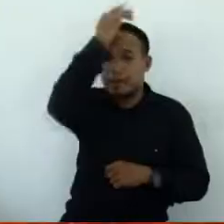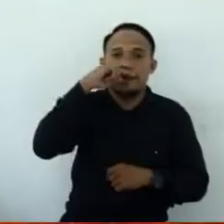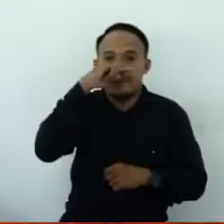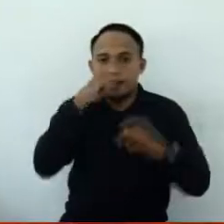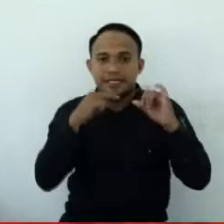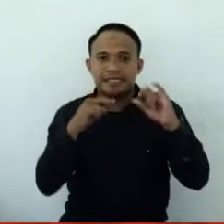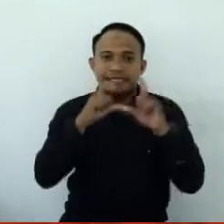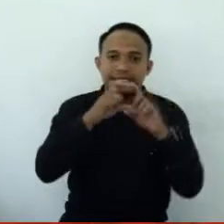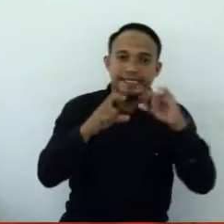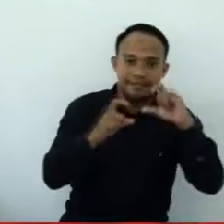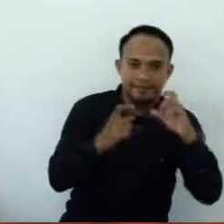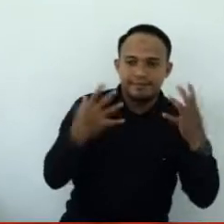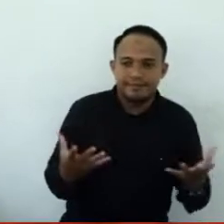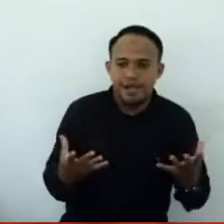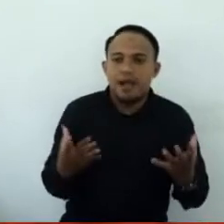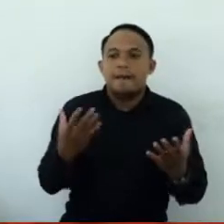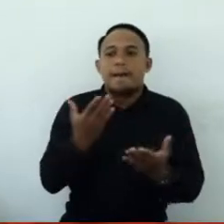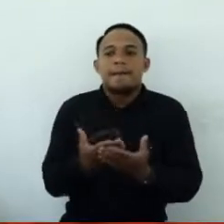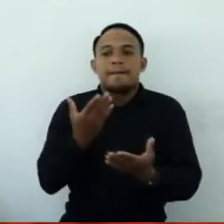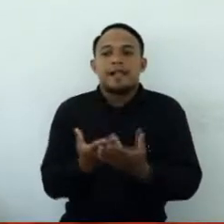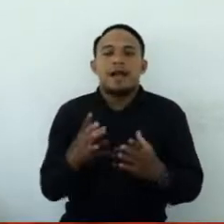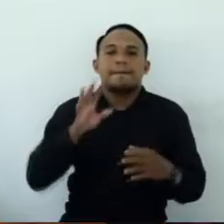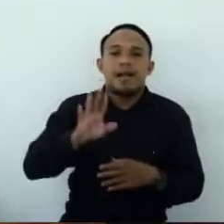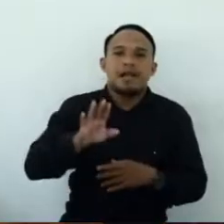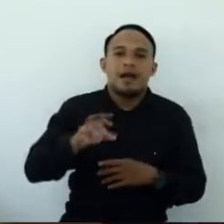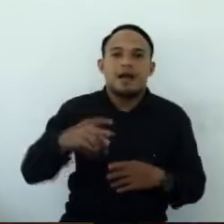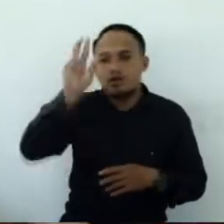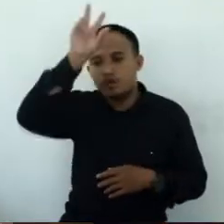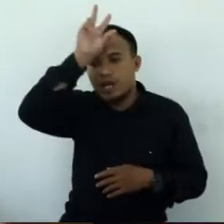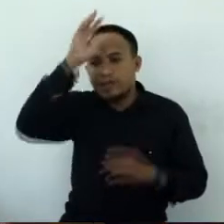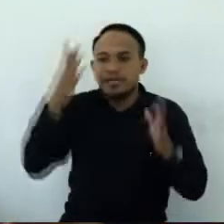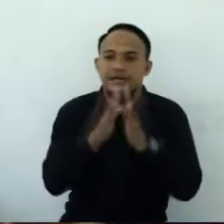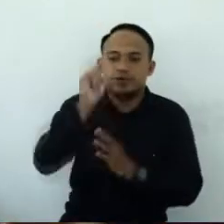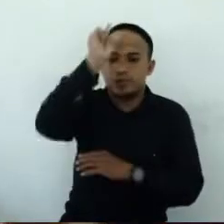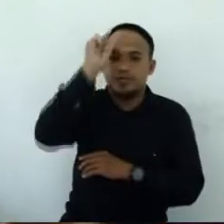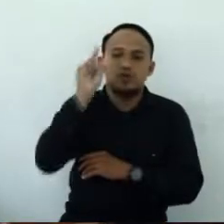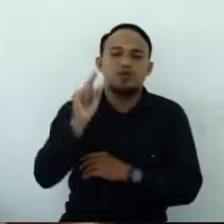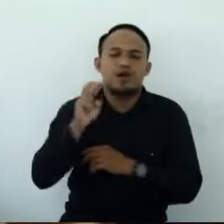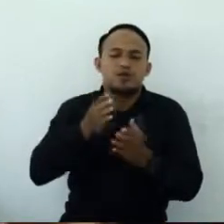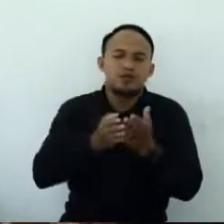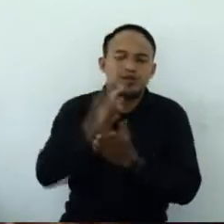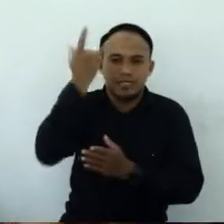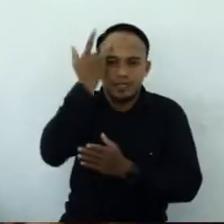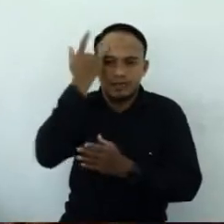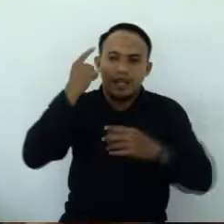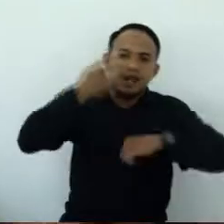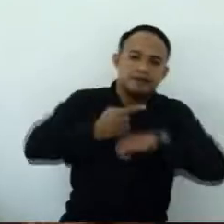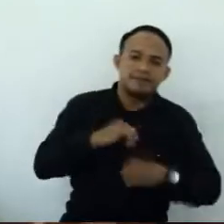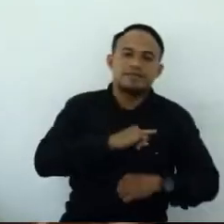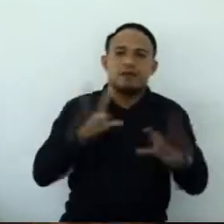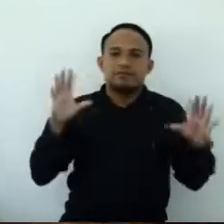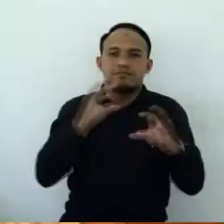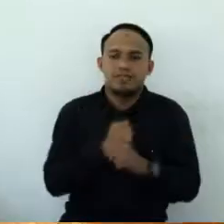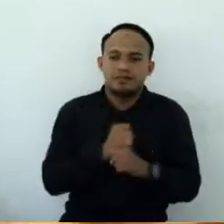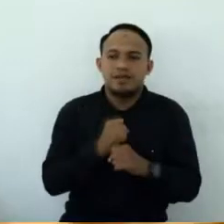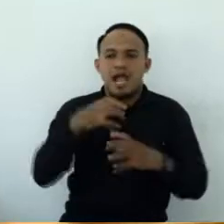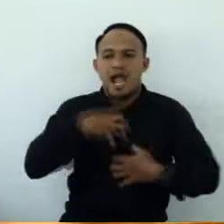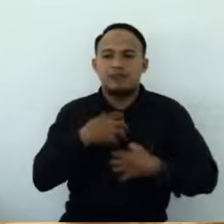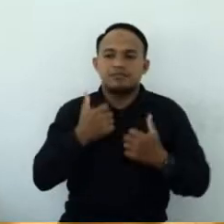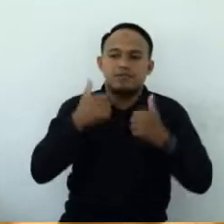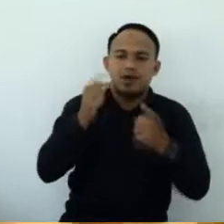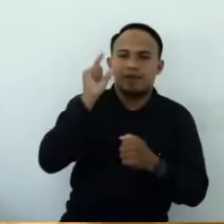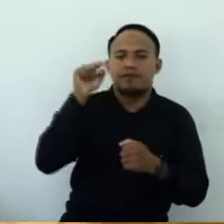wakil gubernur Gorontalo Haji Idris rahim meminta para Kiai dan Ustad untuk terus meningkatkan